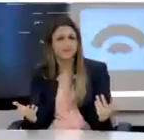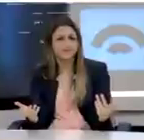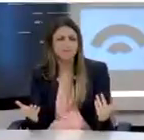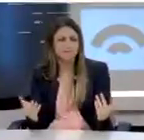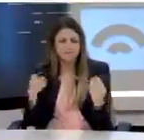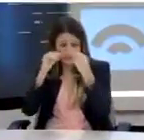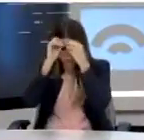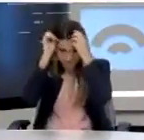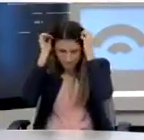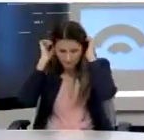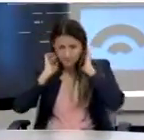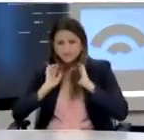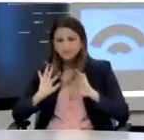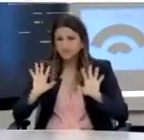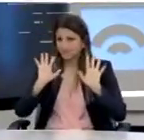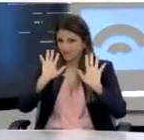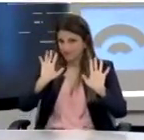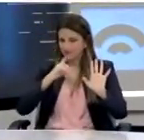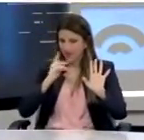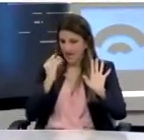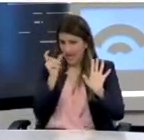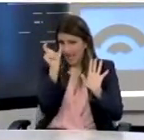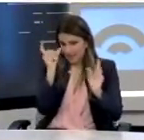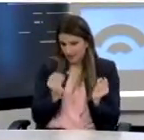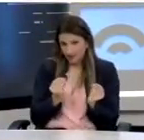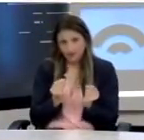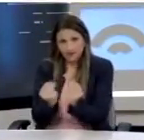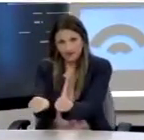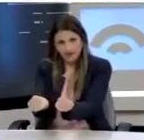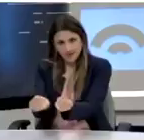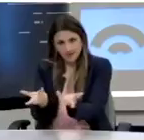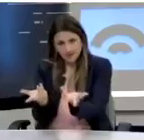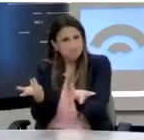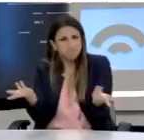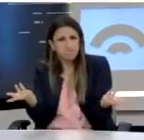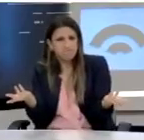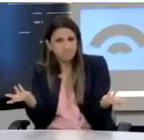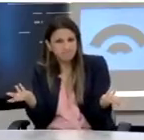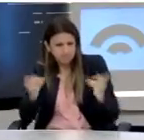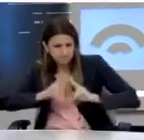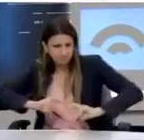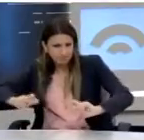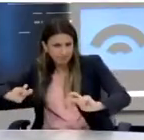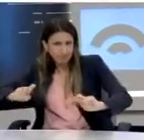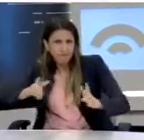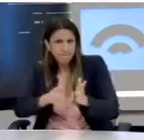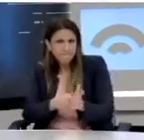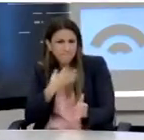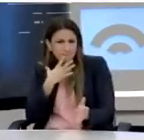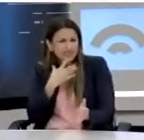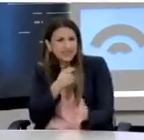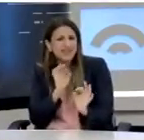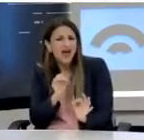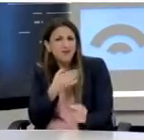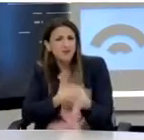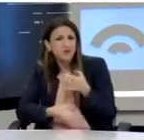Καταρχάς, η λέξη εκχώρηση, κύριε Μητσοτάκη, το έχετε σκεφτεί αυτό. τη χρησιμοποιείτε διαρκώς χωρίς να κατανοείτε τι ακριβώς